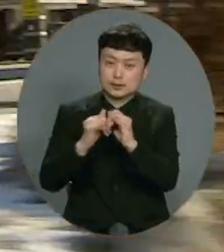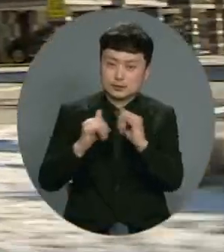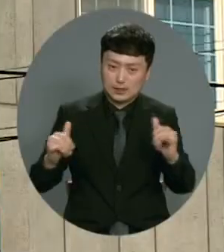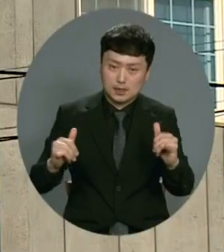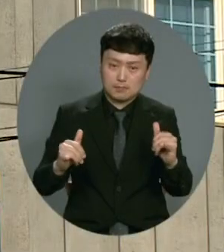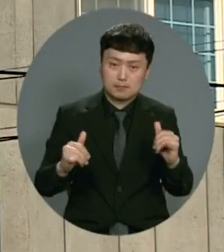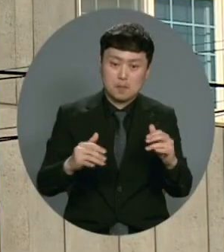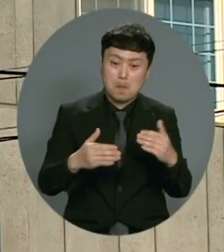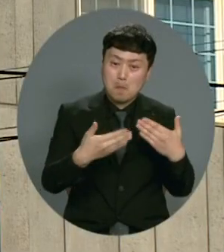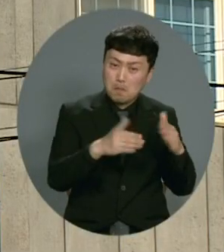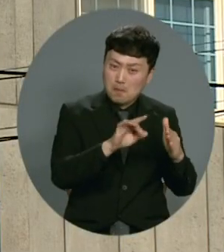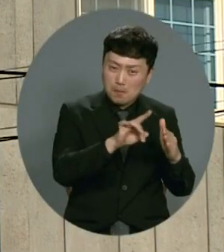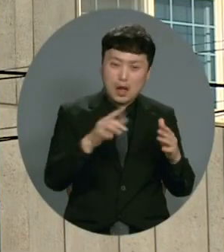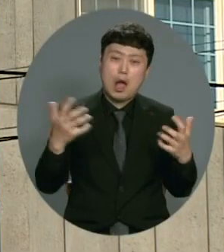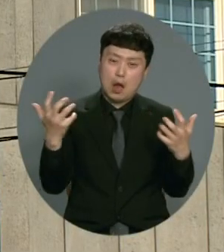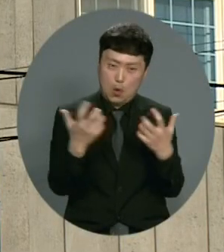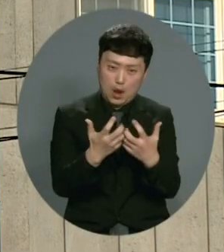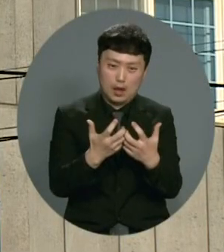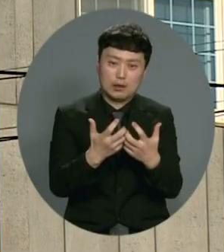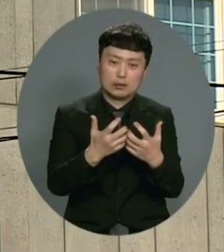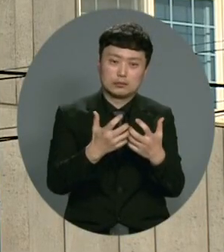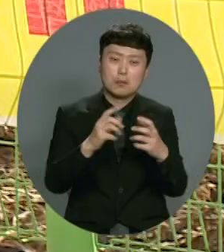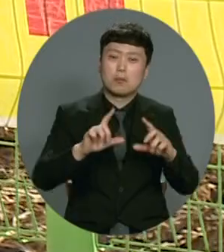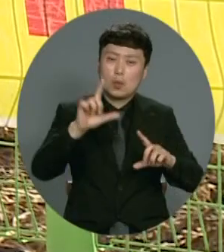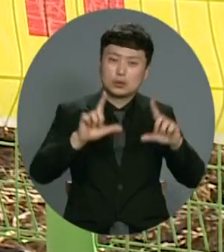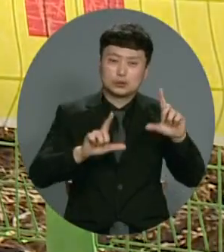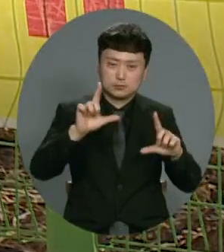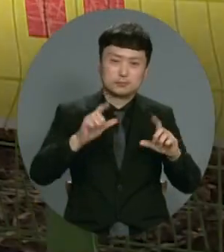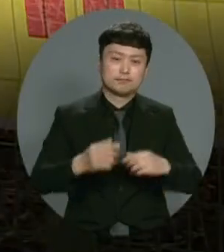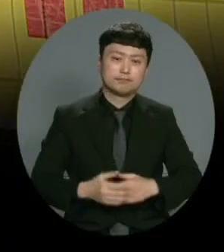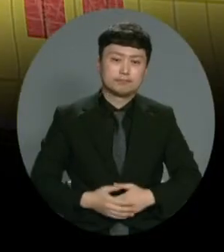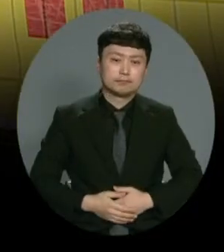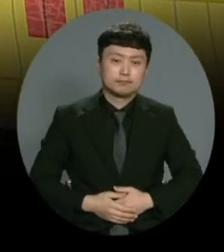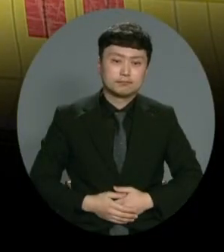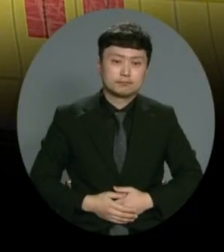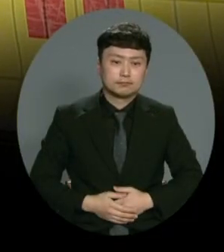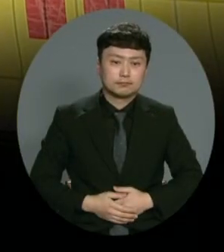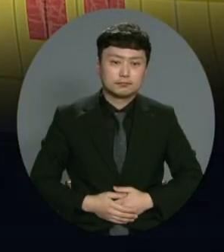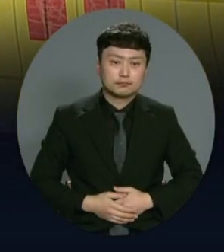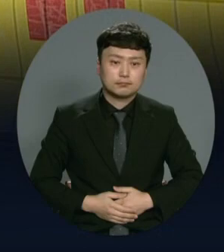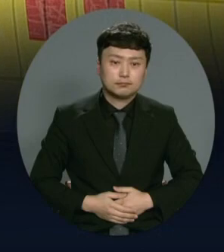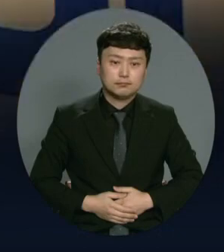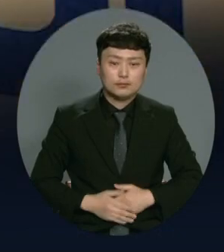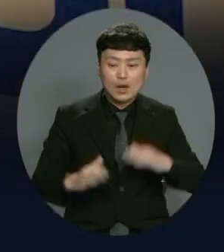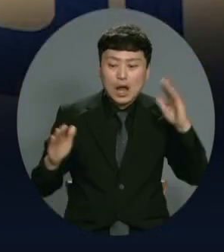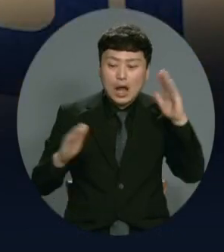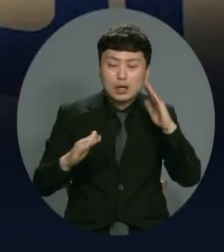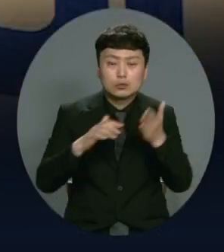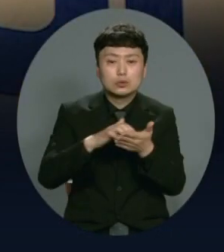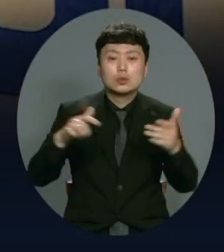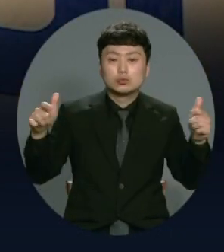공실위기를 겨우 넘기는 대학가 원룸들도 적지 않습니다 학생들이지요